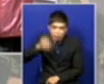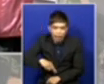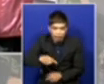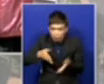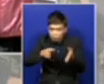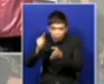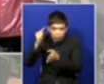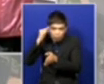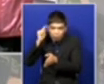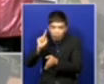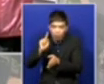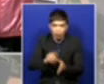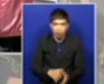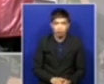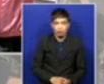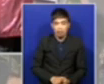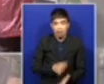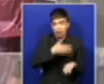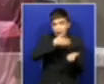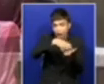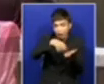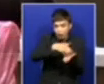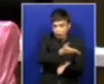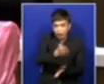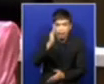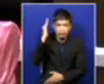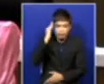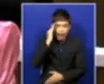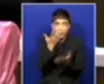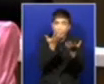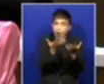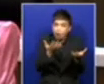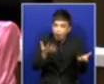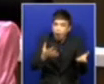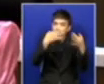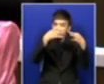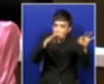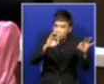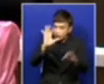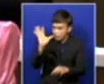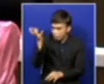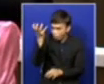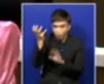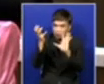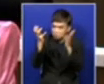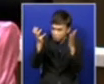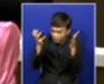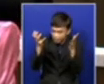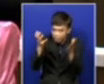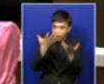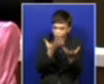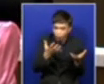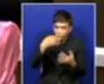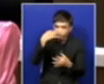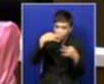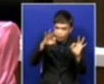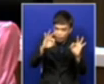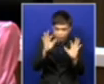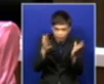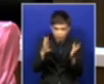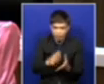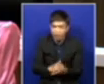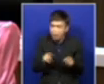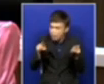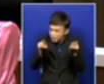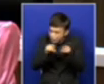ไม่มีในโลกหรอกครับและที่ผ่านมาเนี่ยท่านชอบหลอกผีอะเด็กๆก็กลัวโอ้ยจะออก